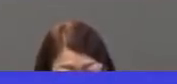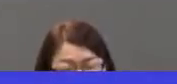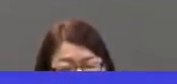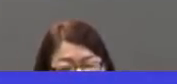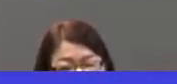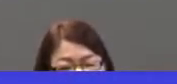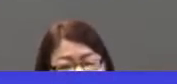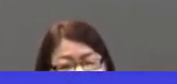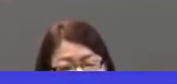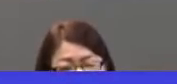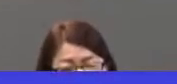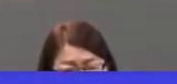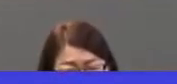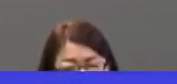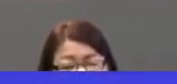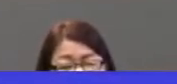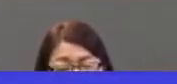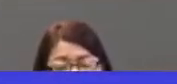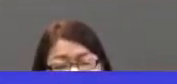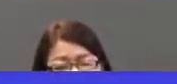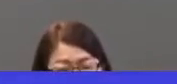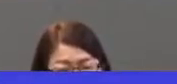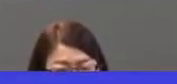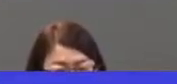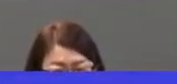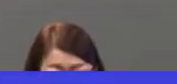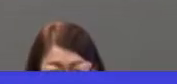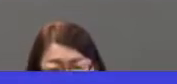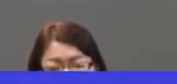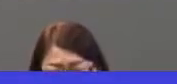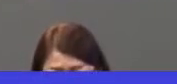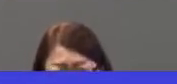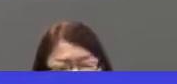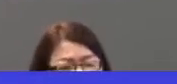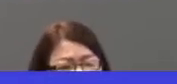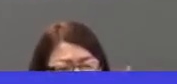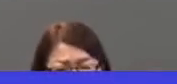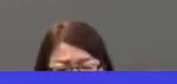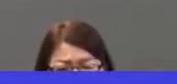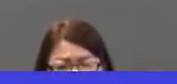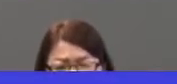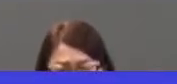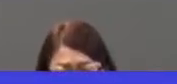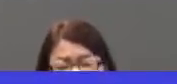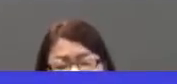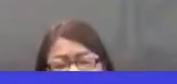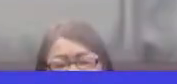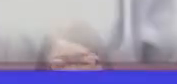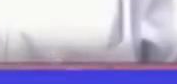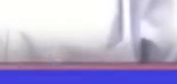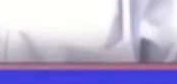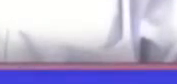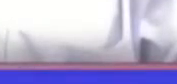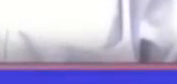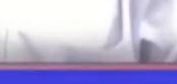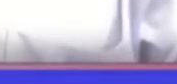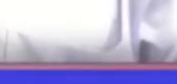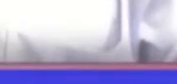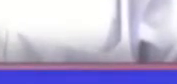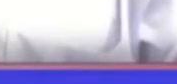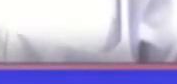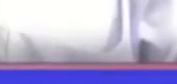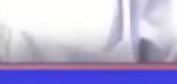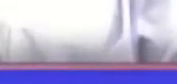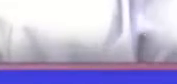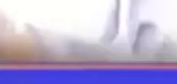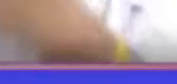หนอ่ะ ตั้งหลายวัน เห็นได้ยินลูกหลานก็บอกว่าท่านป่วยเป็นโควิด เดี๋ยวนี้มันวันที่13